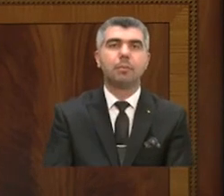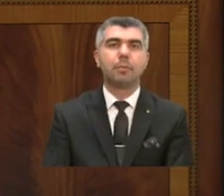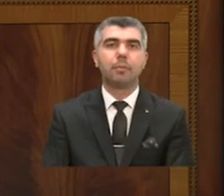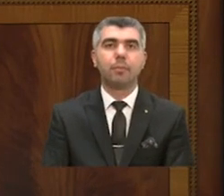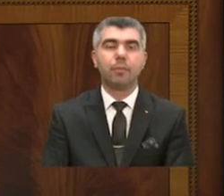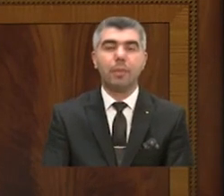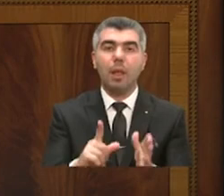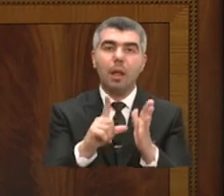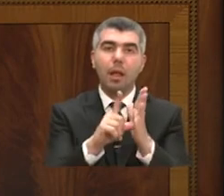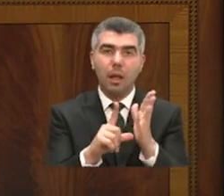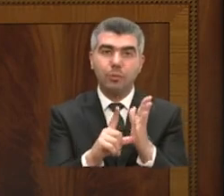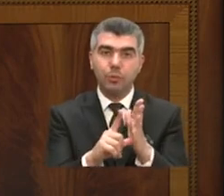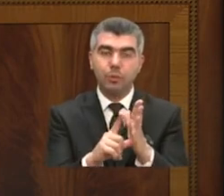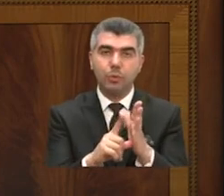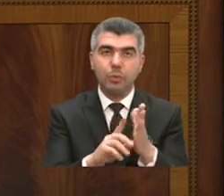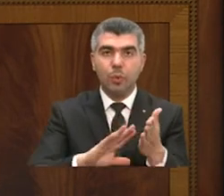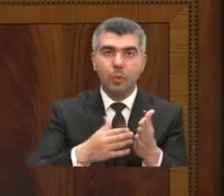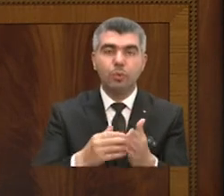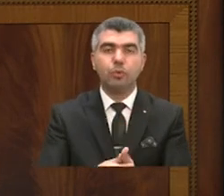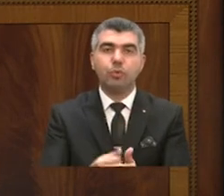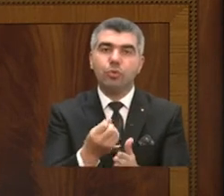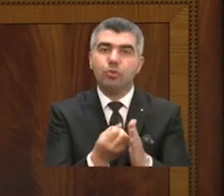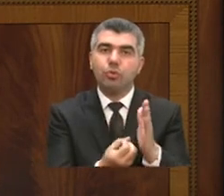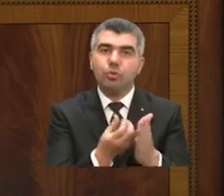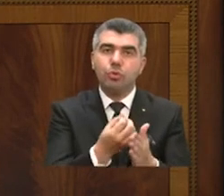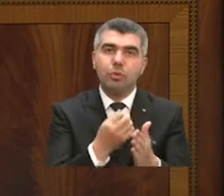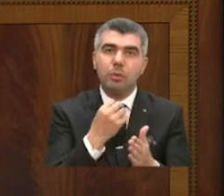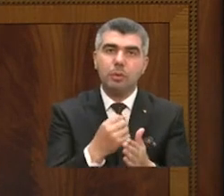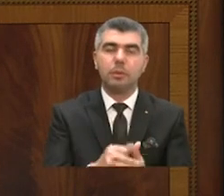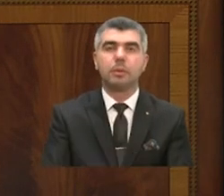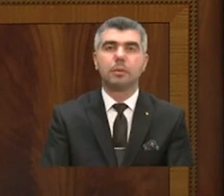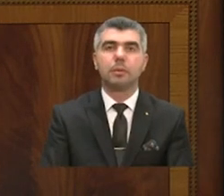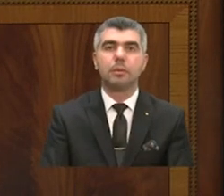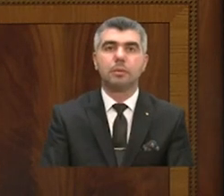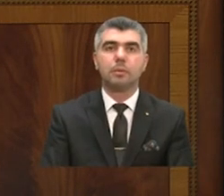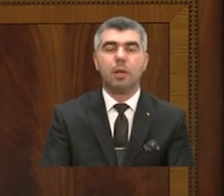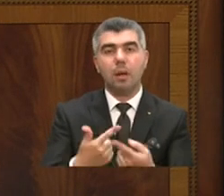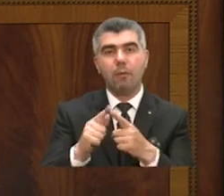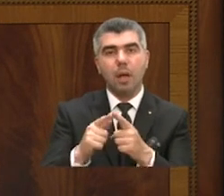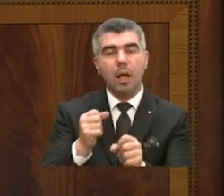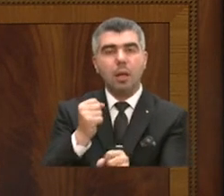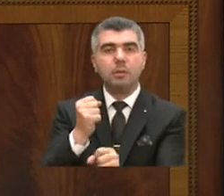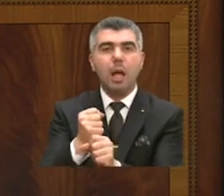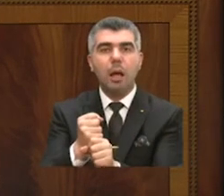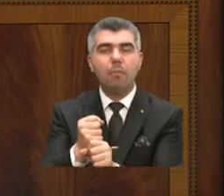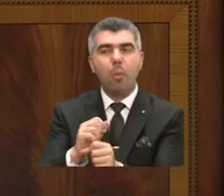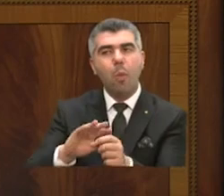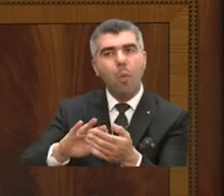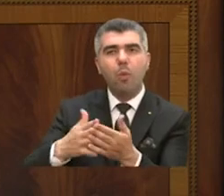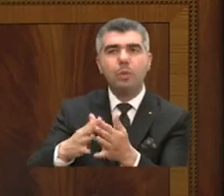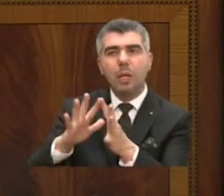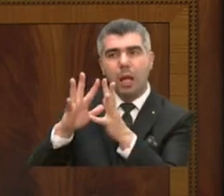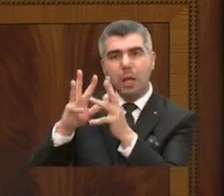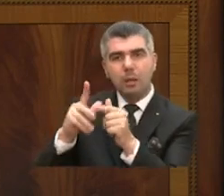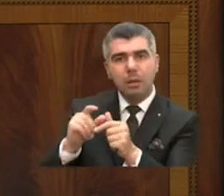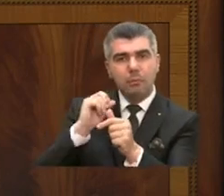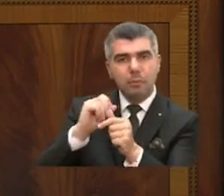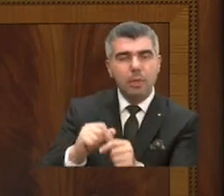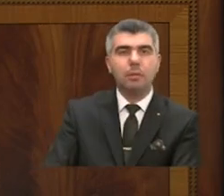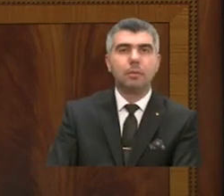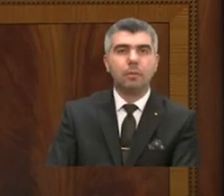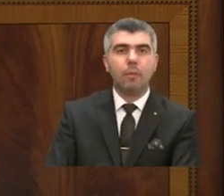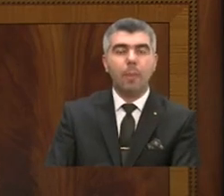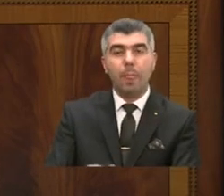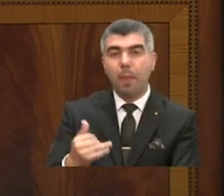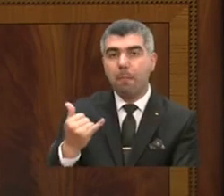الذي سيأخذ بعين الاعتبار خصوصية مختلفة الفئات العاملة بالقطاع الصحي، سيعمل على تقوية